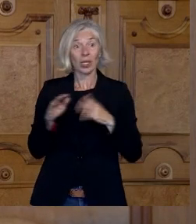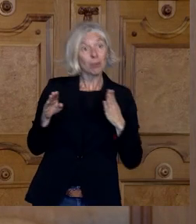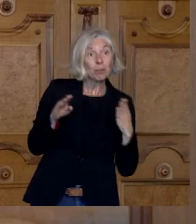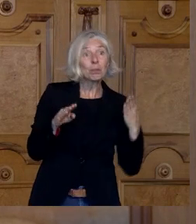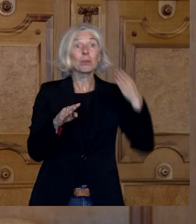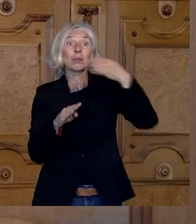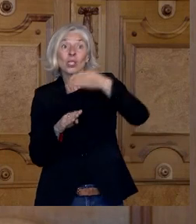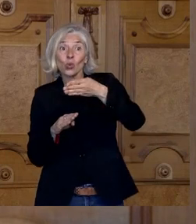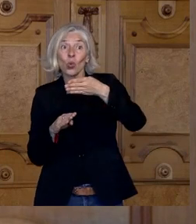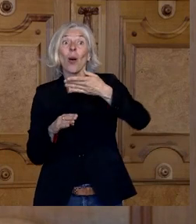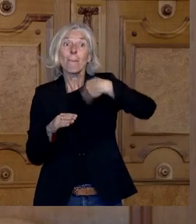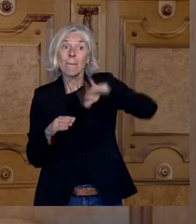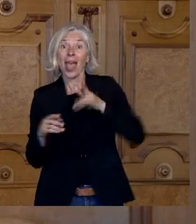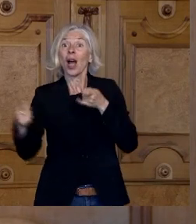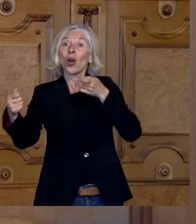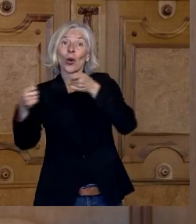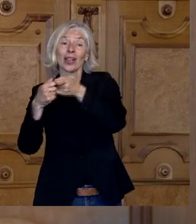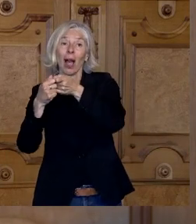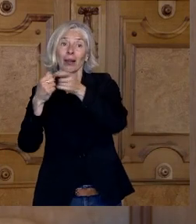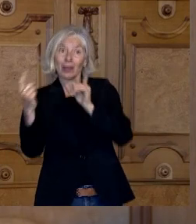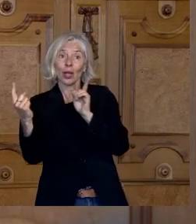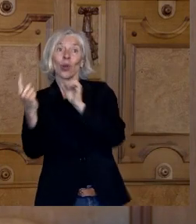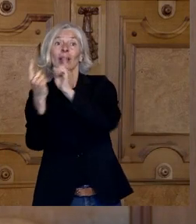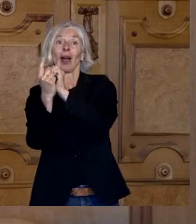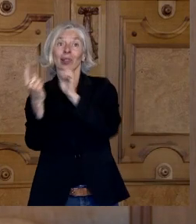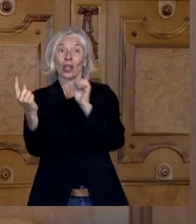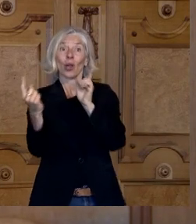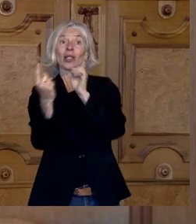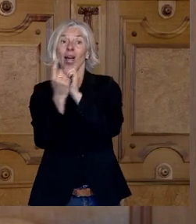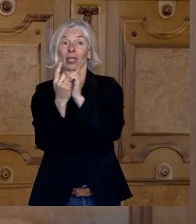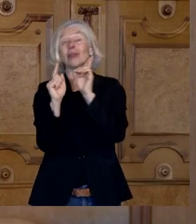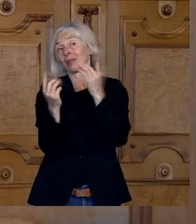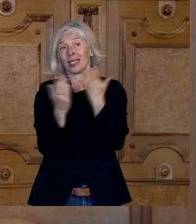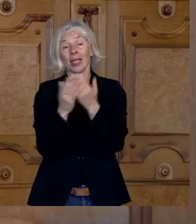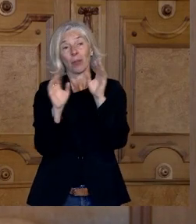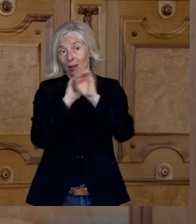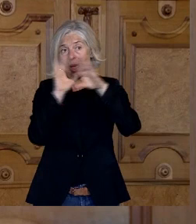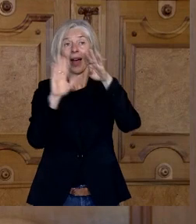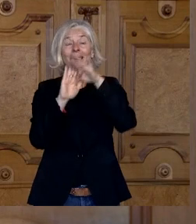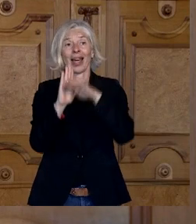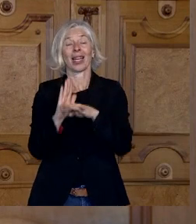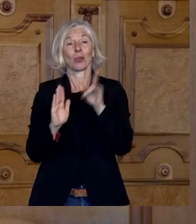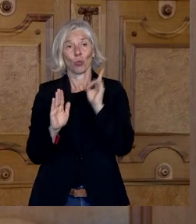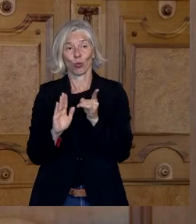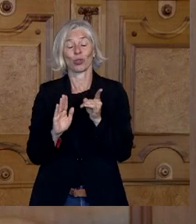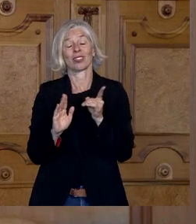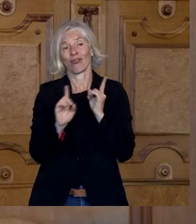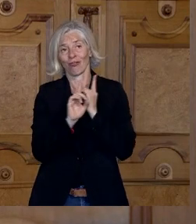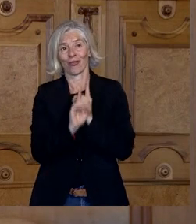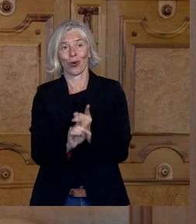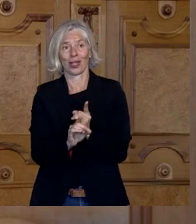Kontakte müssen reguliert sein und müssen sie für eine Weile auch bleiben. Es ist zwingend erforderlich,